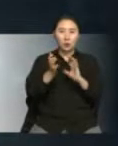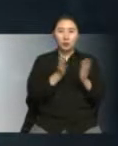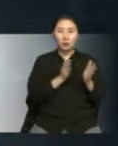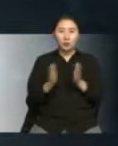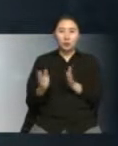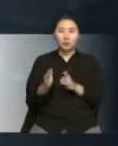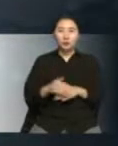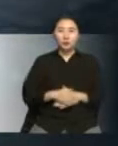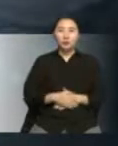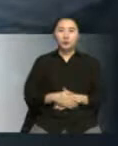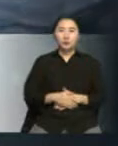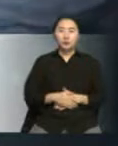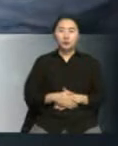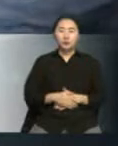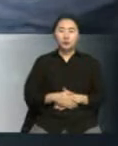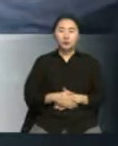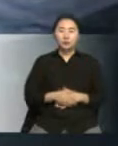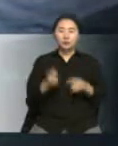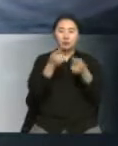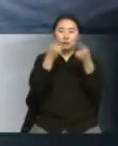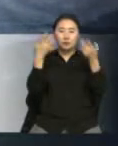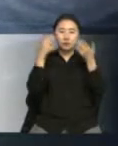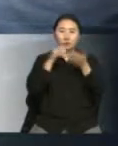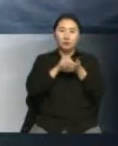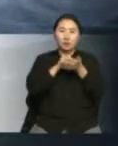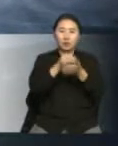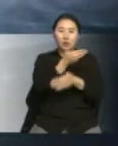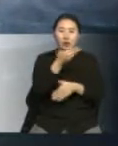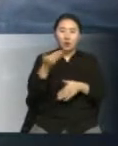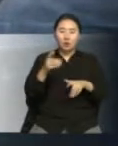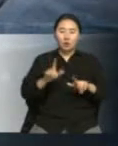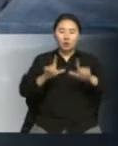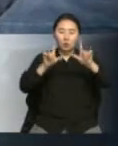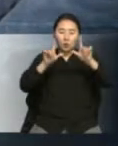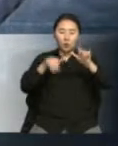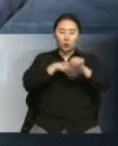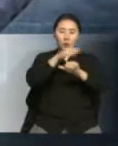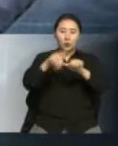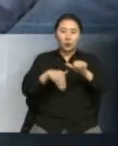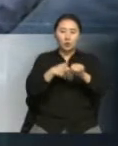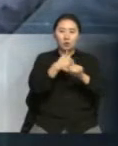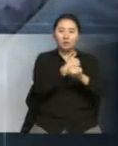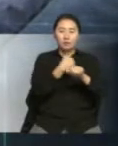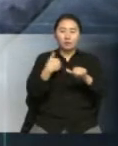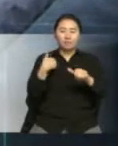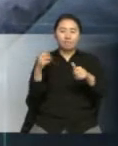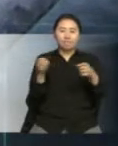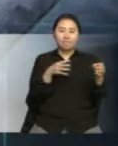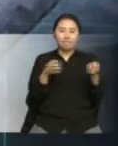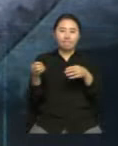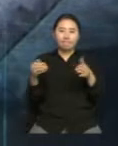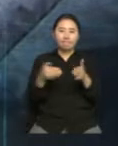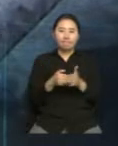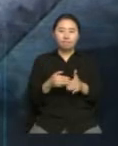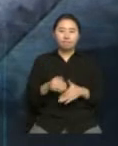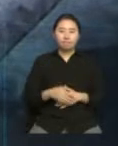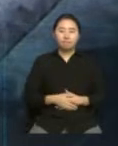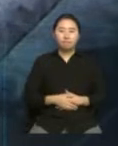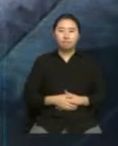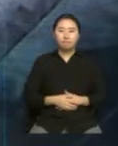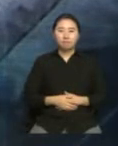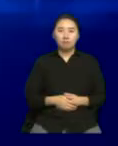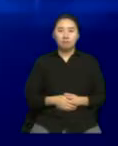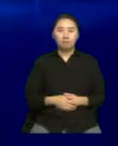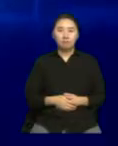자리가 마련됐는데요. 대입 정책에서 강동구 지역의 교육 현안까지 폭넓은 논의가 오갔습니다. 박영찬 기자의